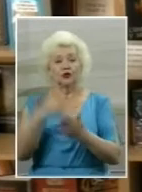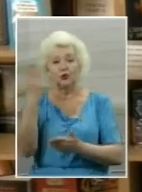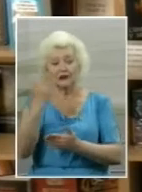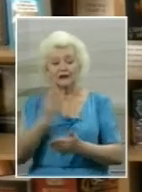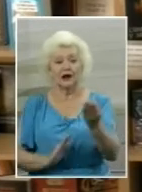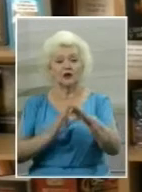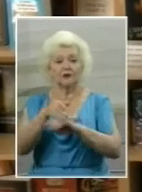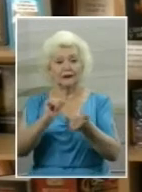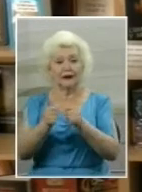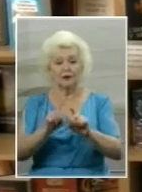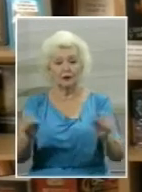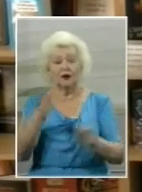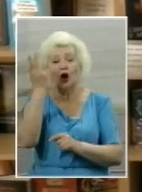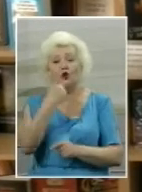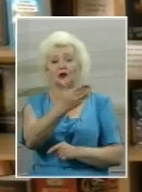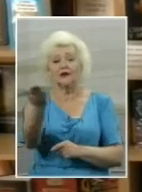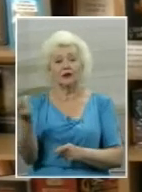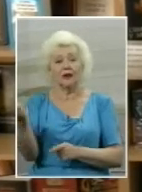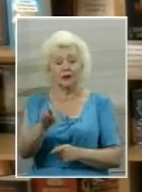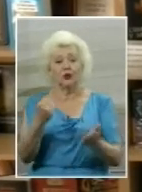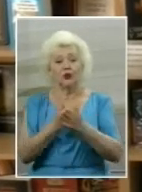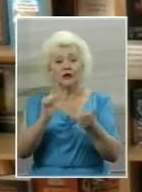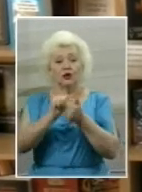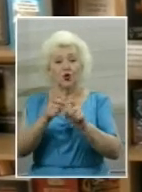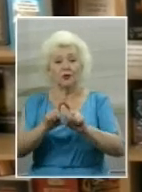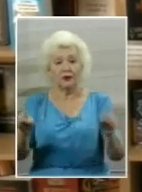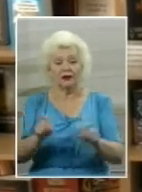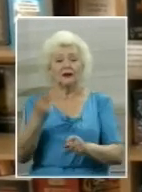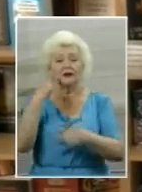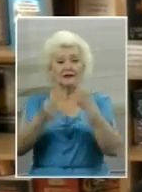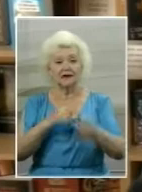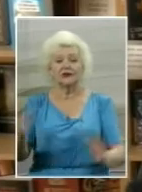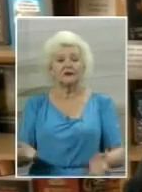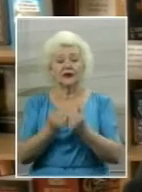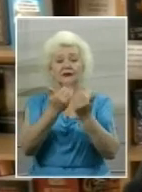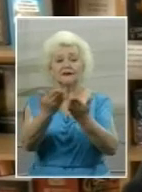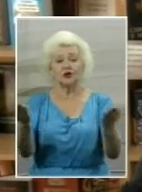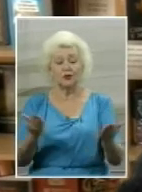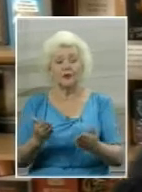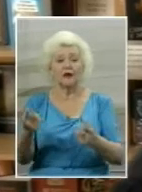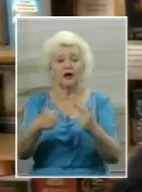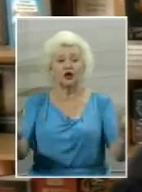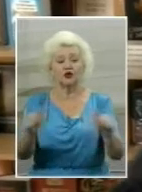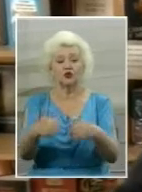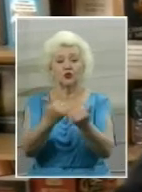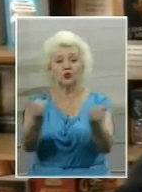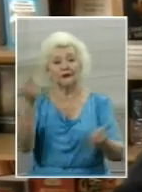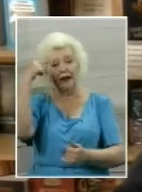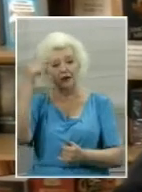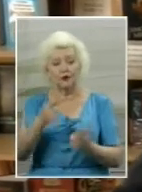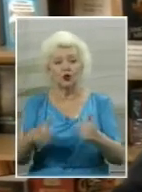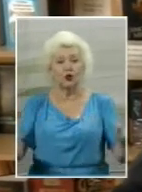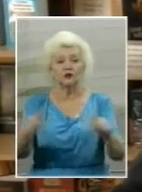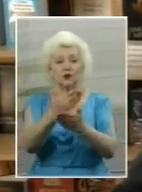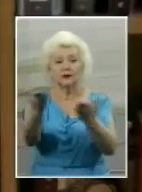відвідування бібліотеки. Але коли вони приходять до бібліотеки, вони завжди знайдуть собі зону для творчості,